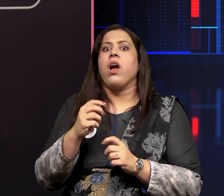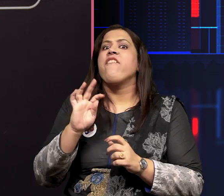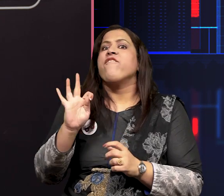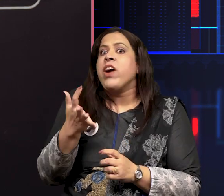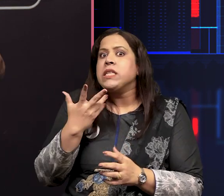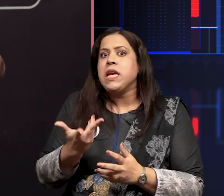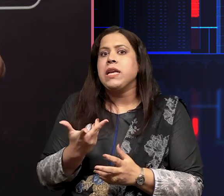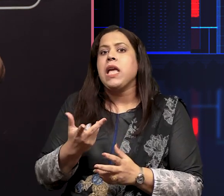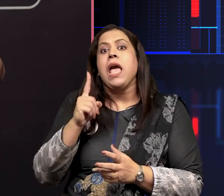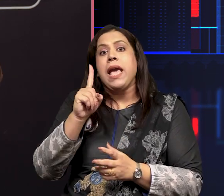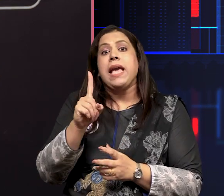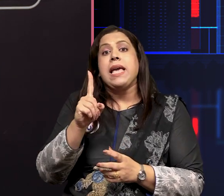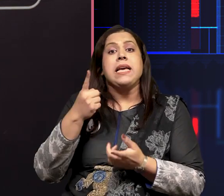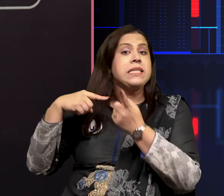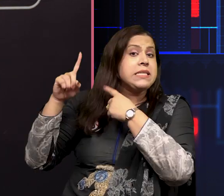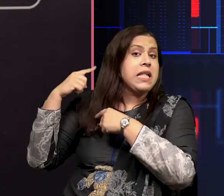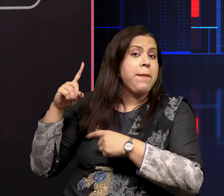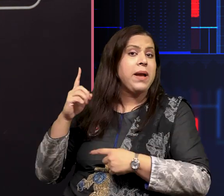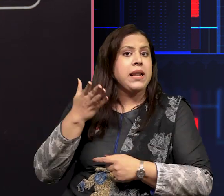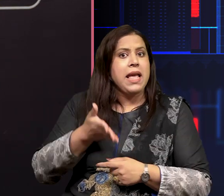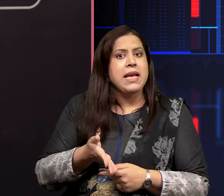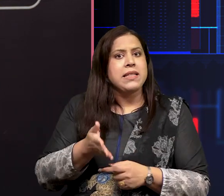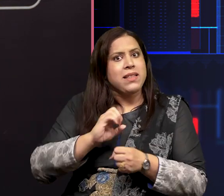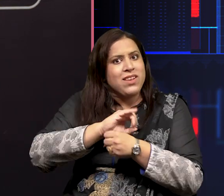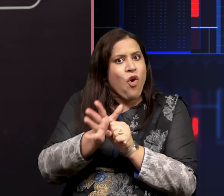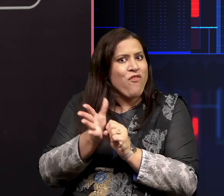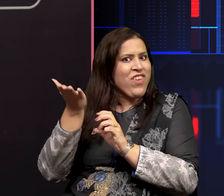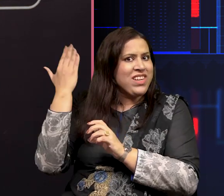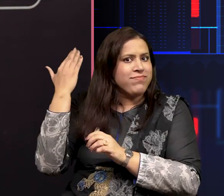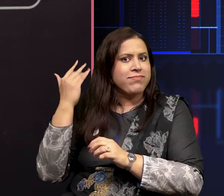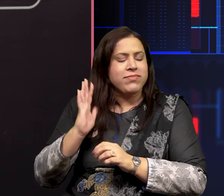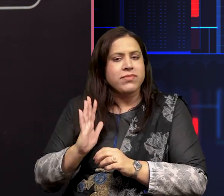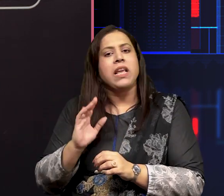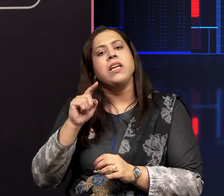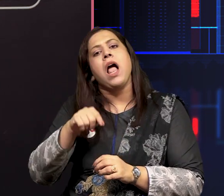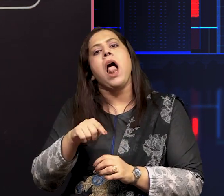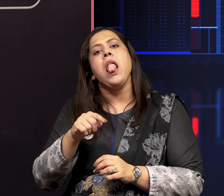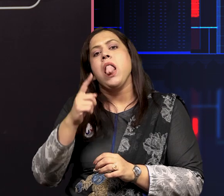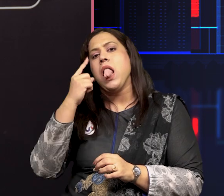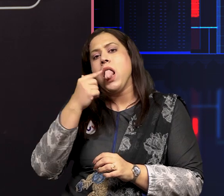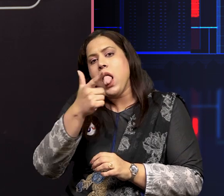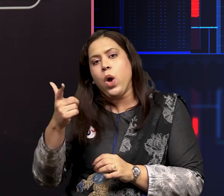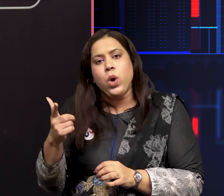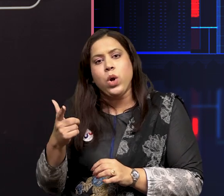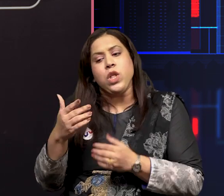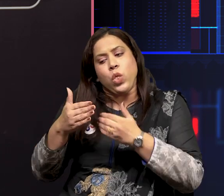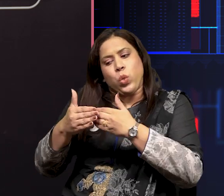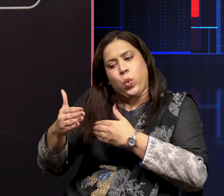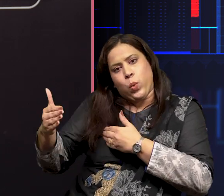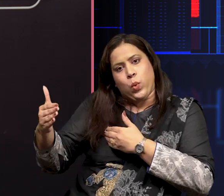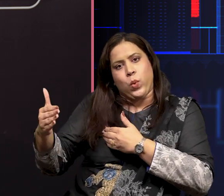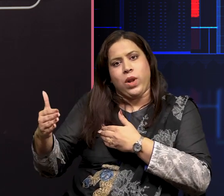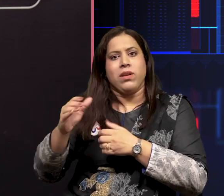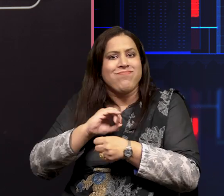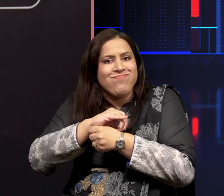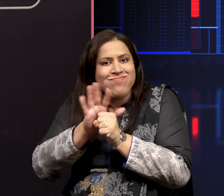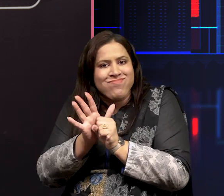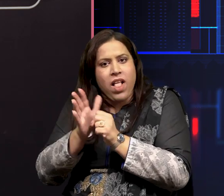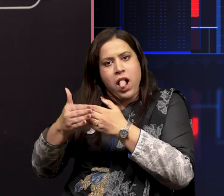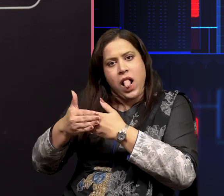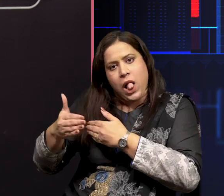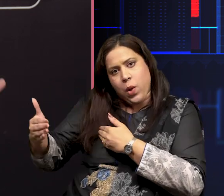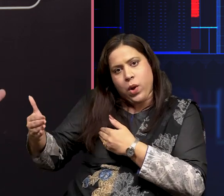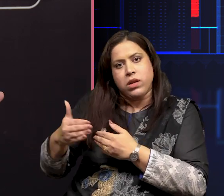works. वजह उसकी ये थी कि वो एक ज़माना एक ऐसा था कोविड के दिनों का जहाँ पे आप लोगों से दूर